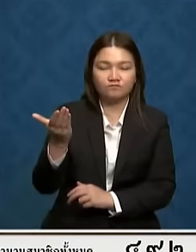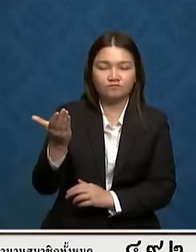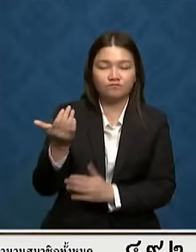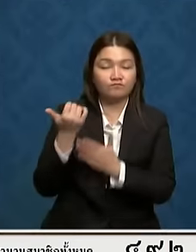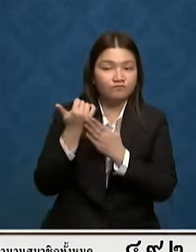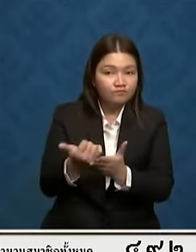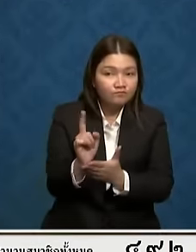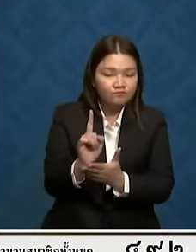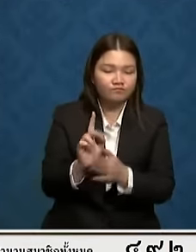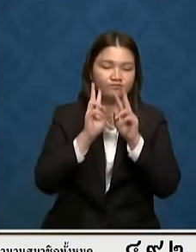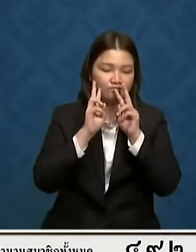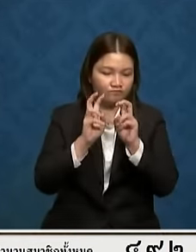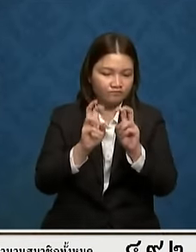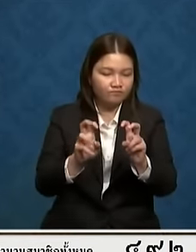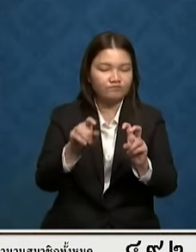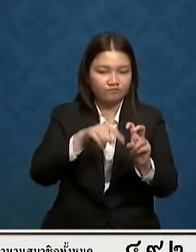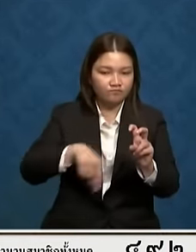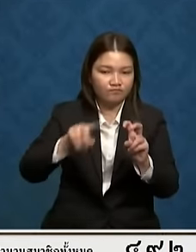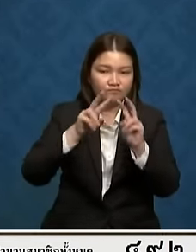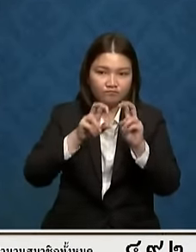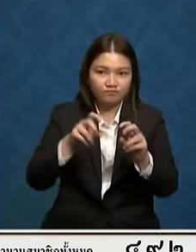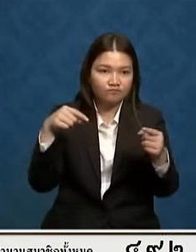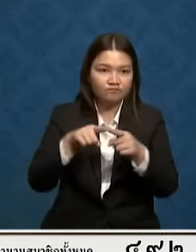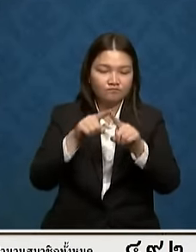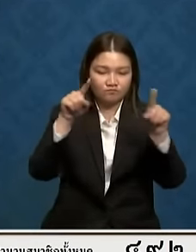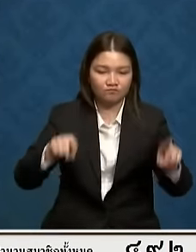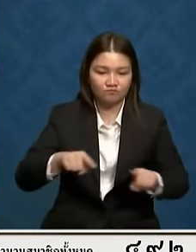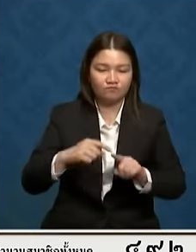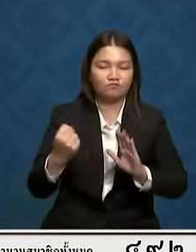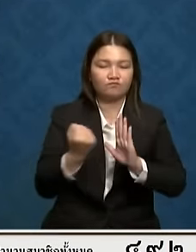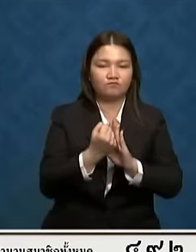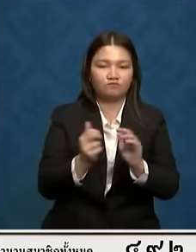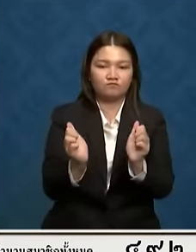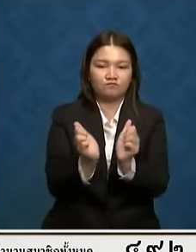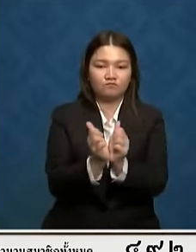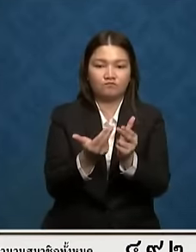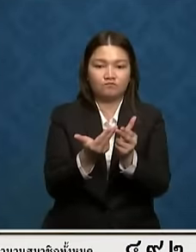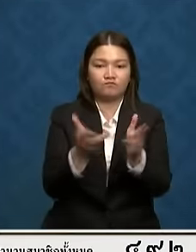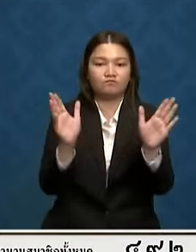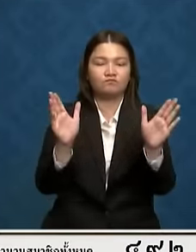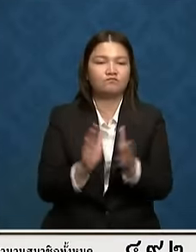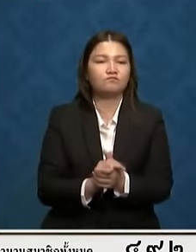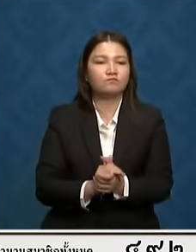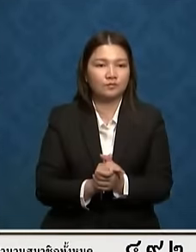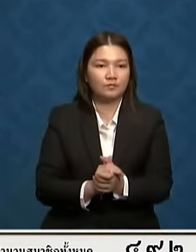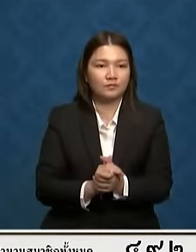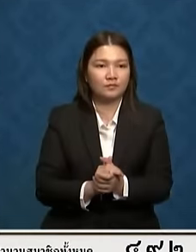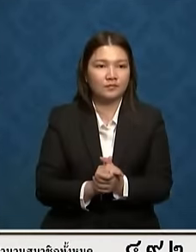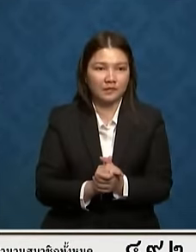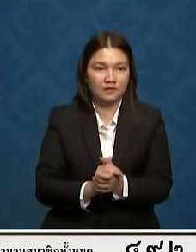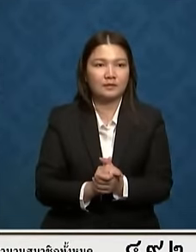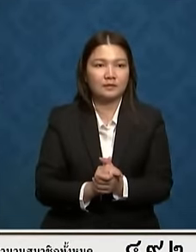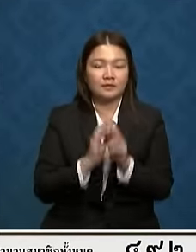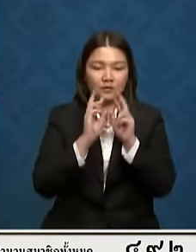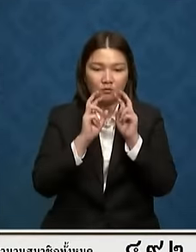ศึกษาแนวทางการตราพระราชบัญญัตินนี่โทษกรรมโดยใช้เวลาศึกษา